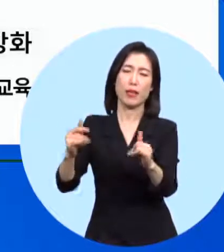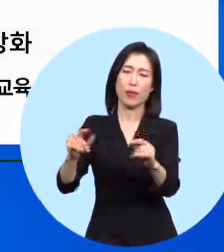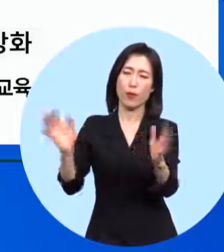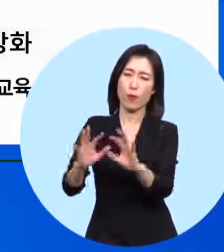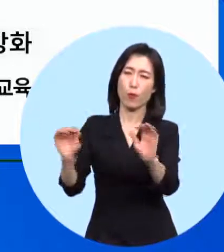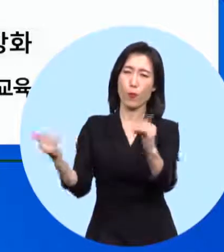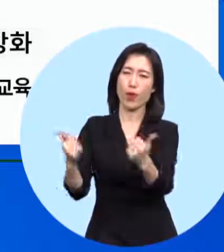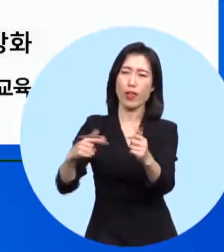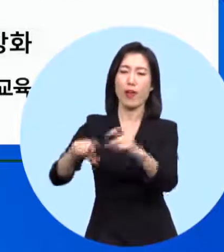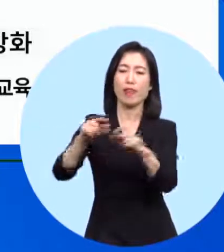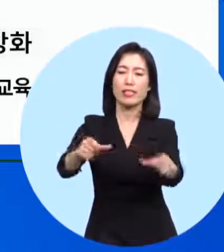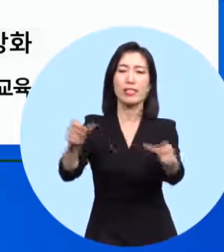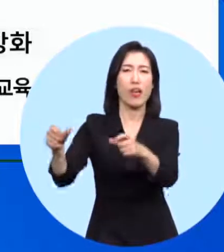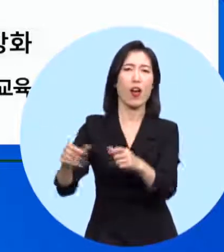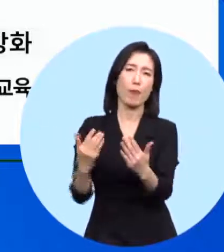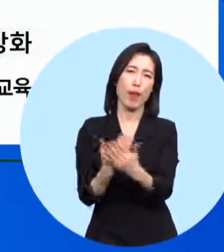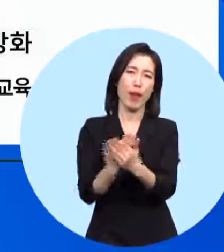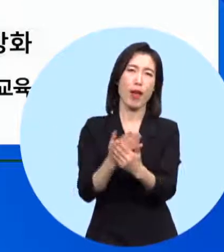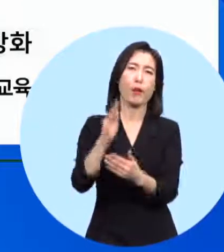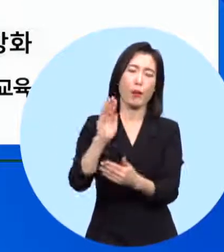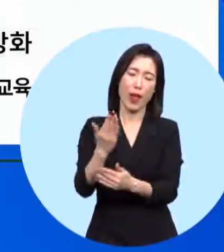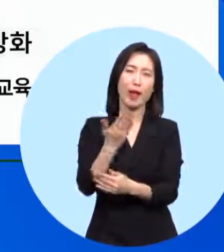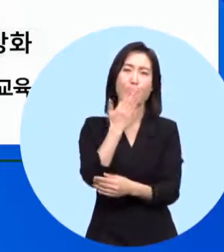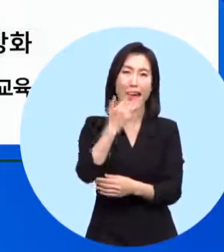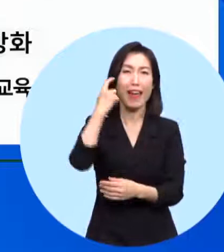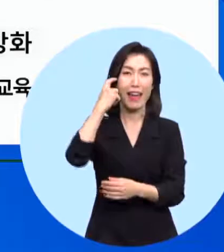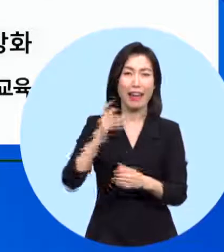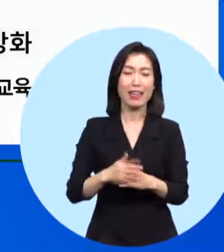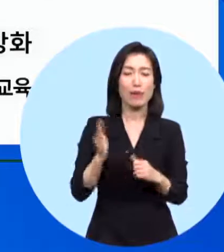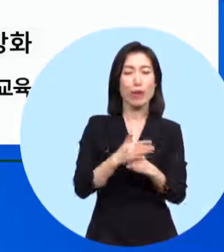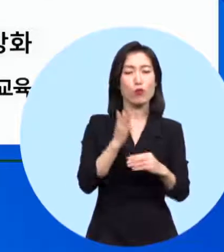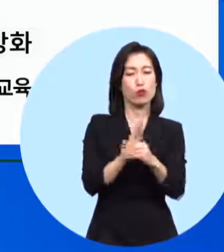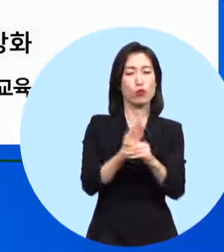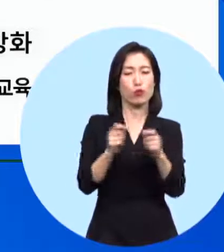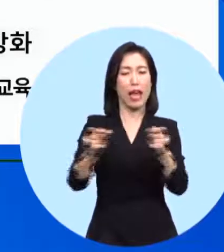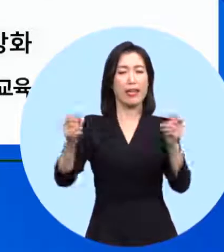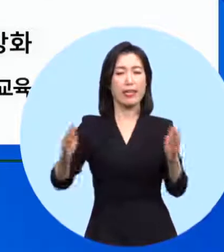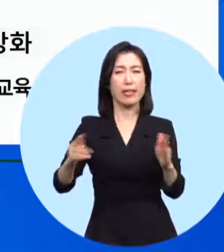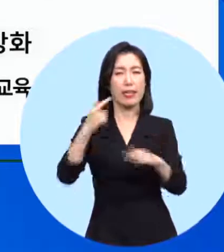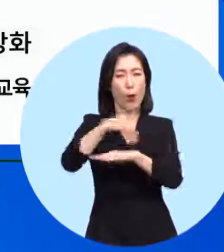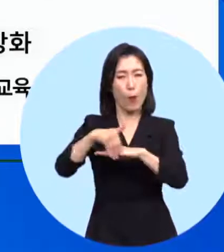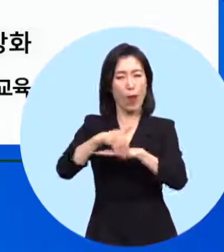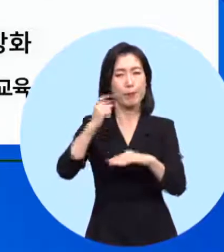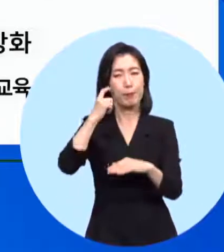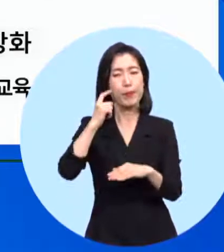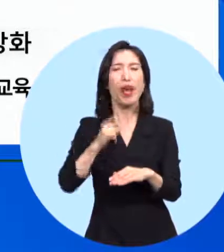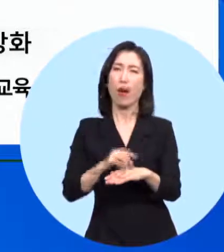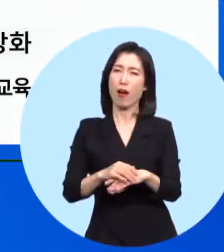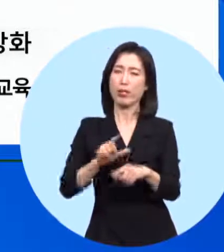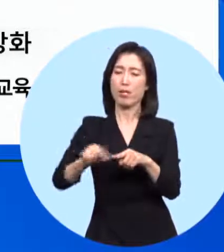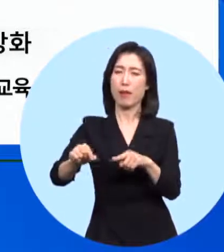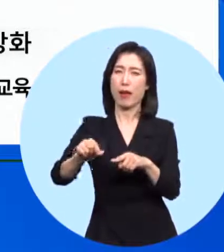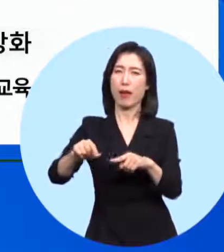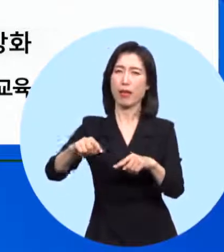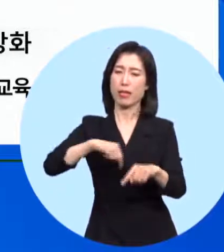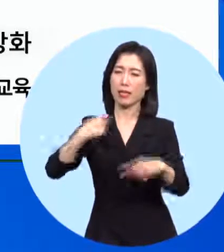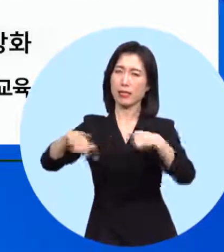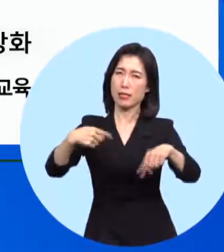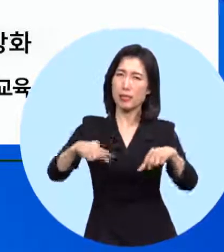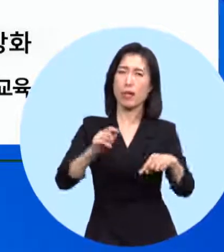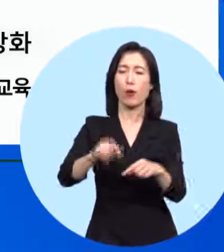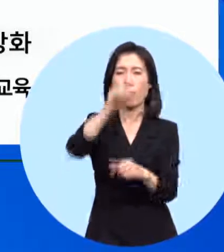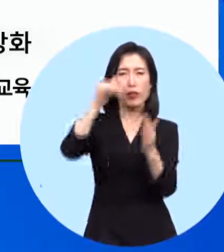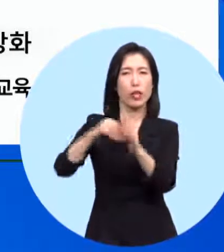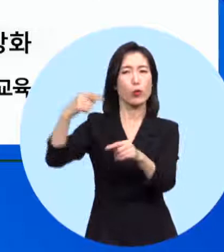발전은 물론이고요 또 지역의 발전 이루어질 거다. 그래서 중장기적으로는 이런 교육과 연계 협력이 잘 될 때 저는